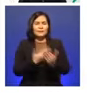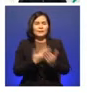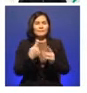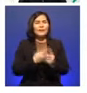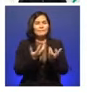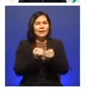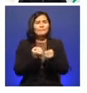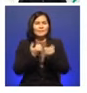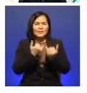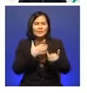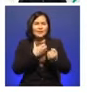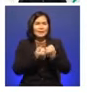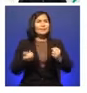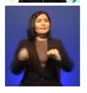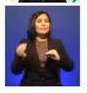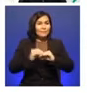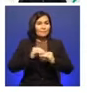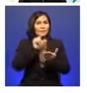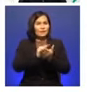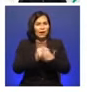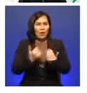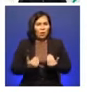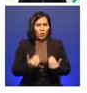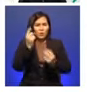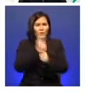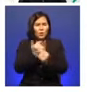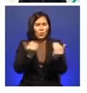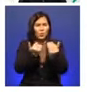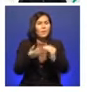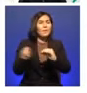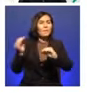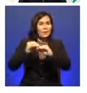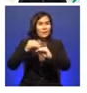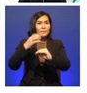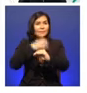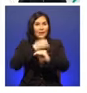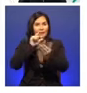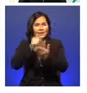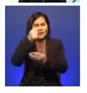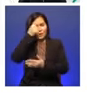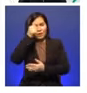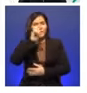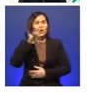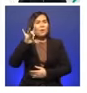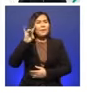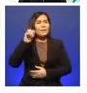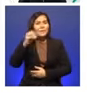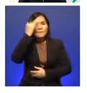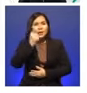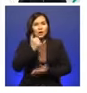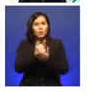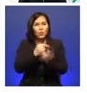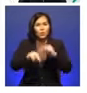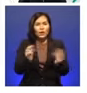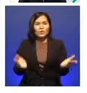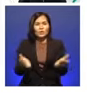ราก็อยากจะเห็นการลาคลอดและการเลี้ยงดูบุตรในส่วนนี้ประมาณสัก180วันเพื่อที่จะเป็นการส่งเสริมและ